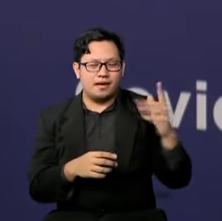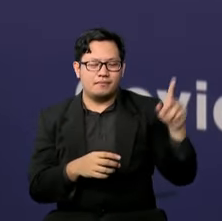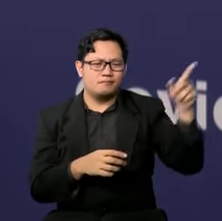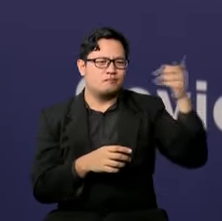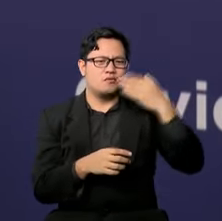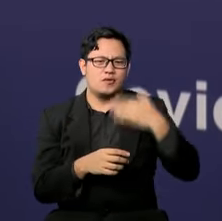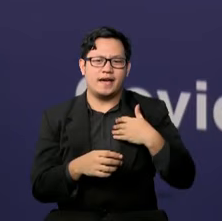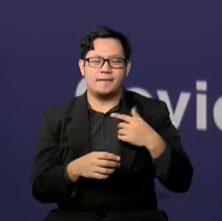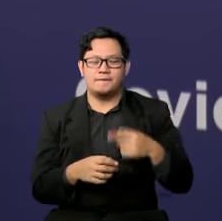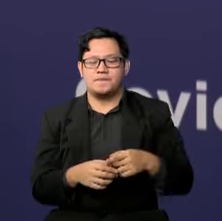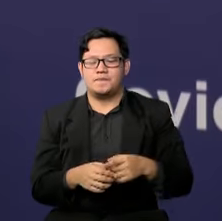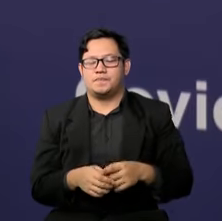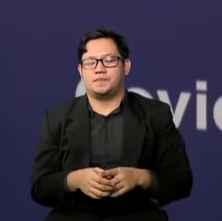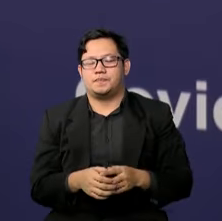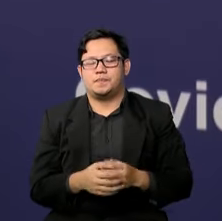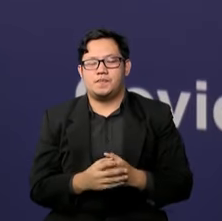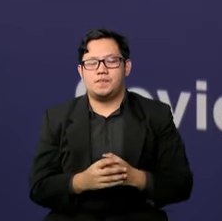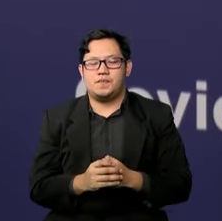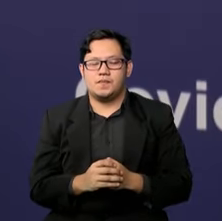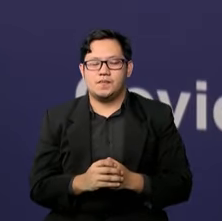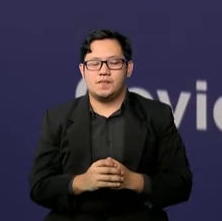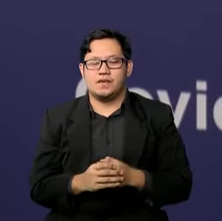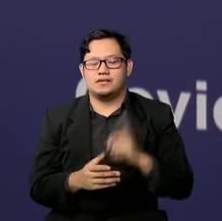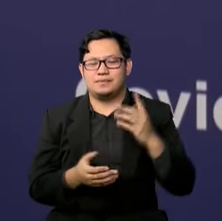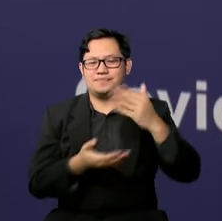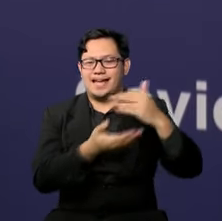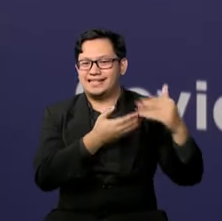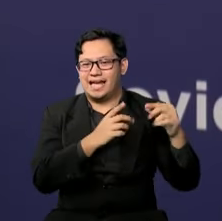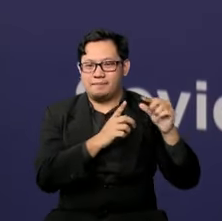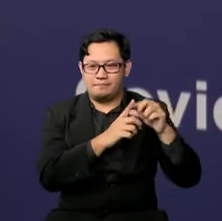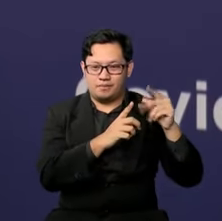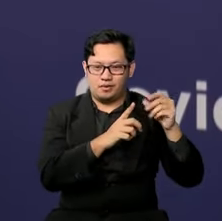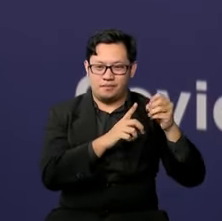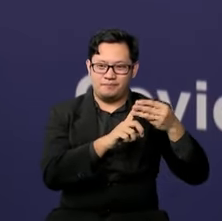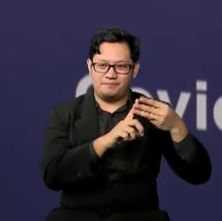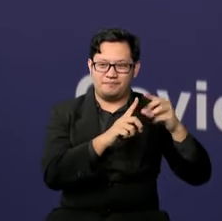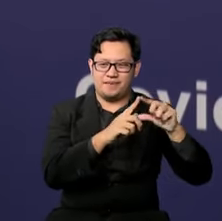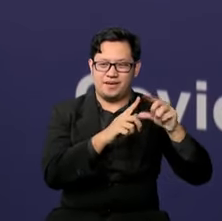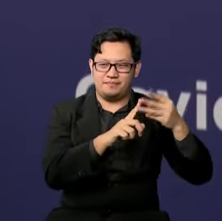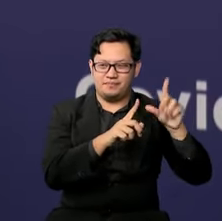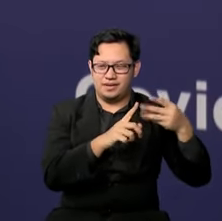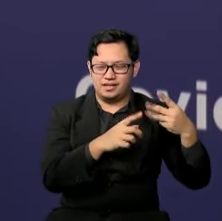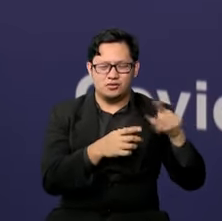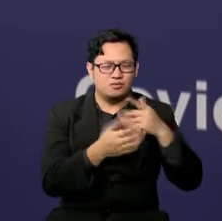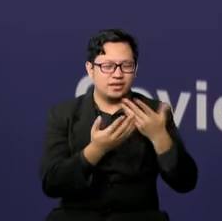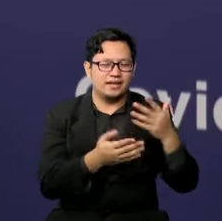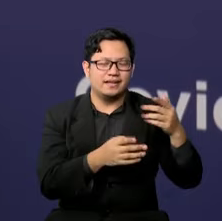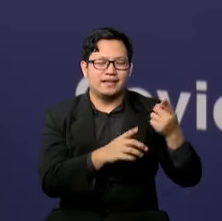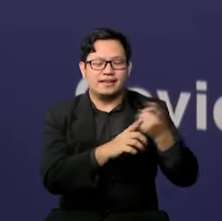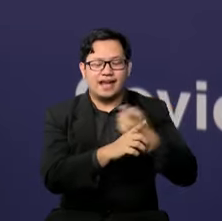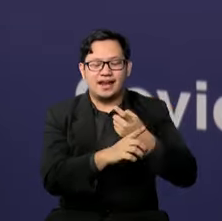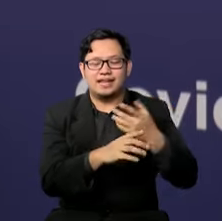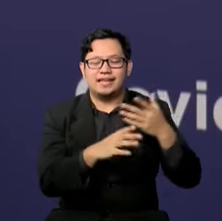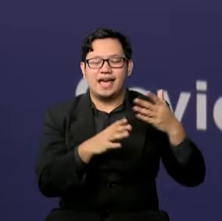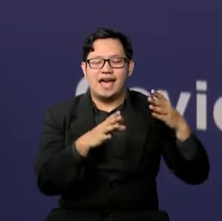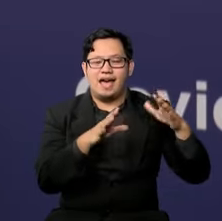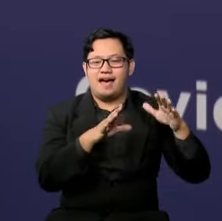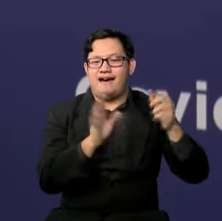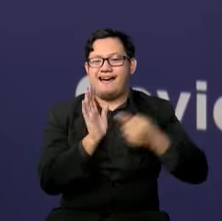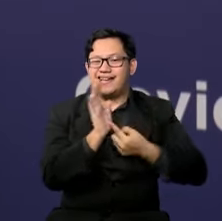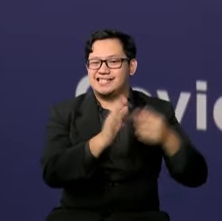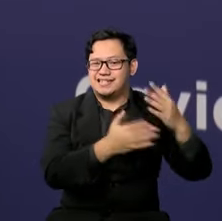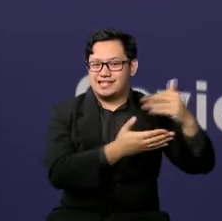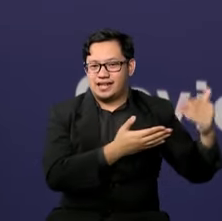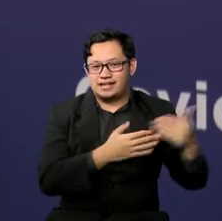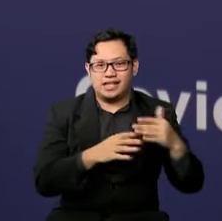Kesehatan mereka mengeluarkan data probable karena datatable itu berdasarkan hasil inkonklusif yang mungkin jumlahnya sangat berani ngomong berapa